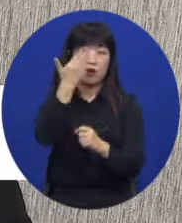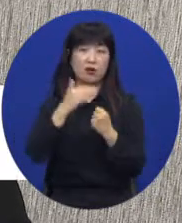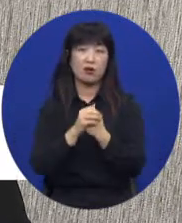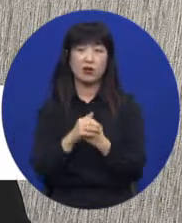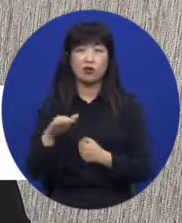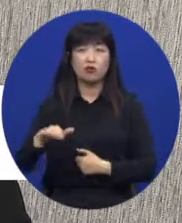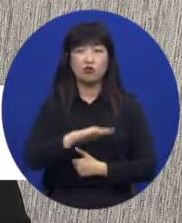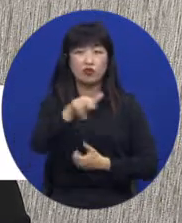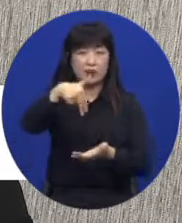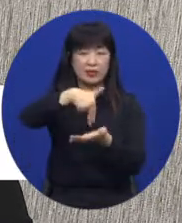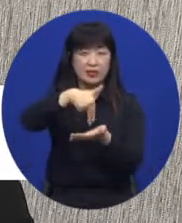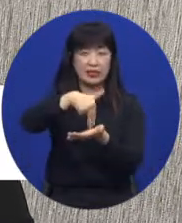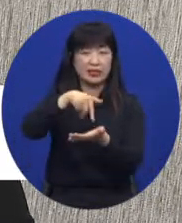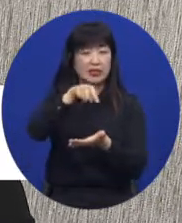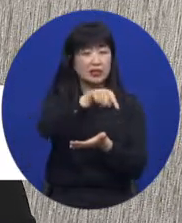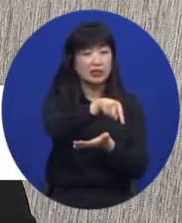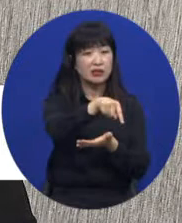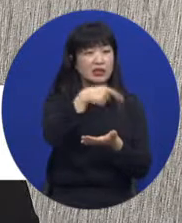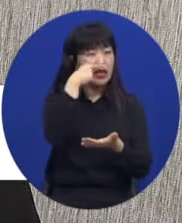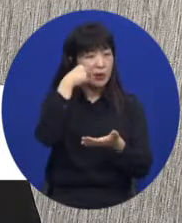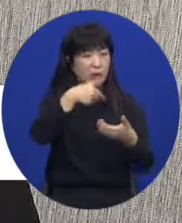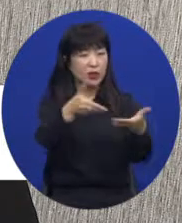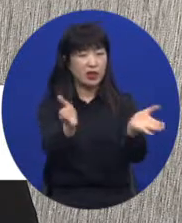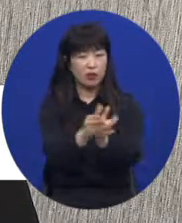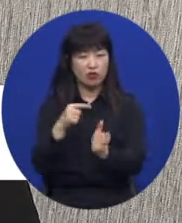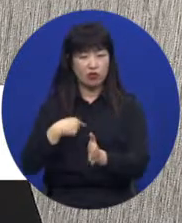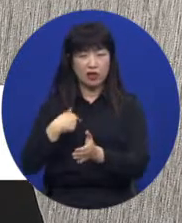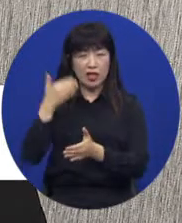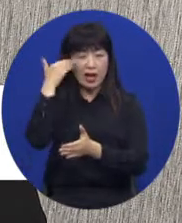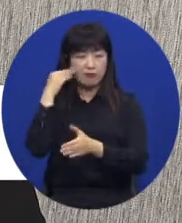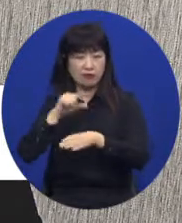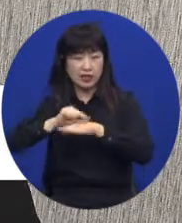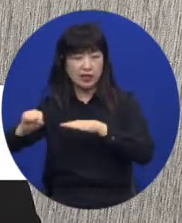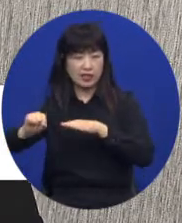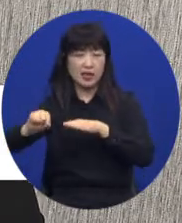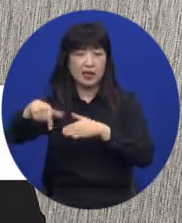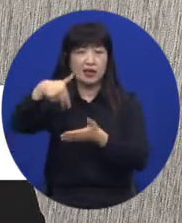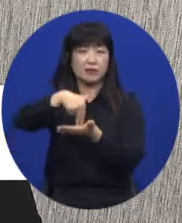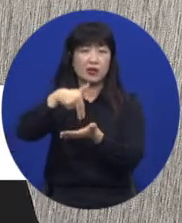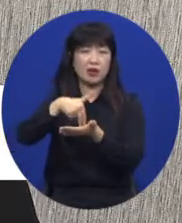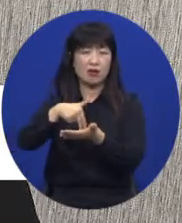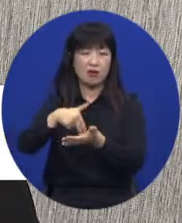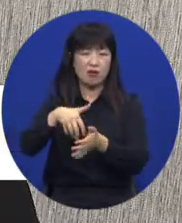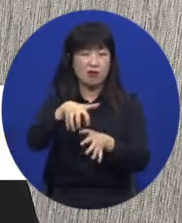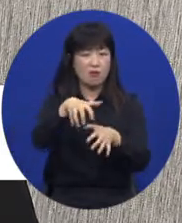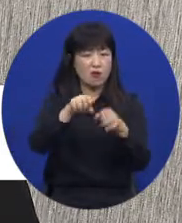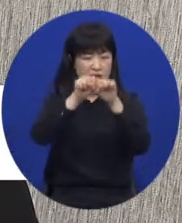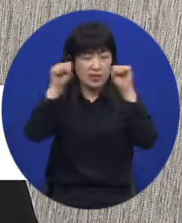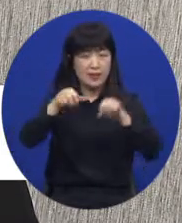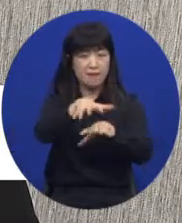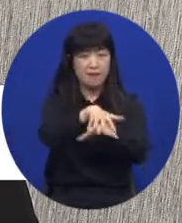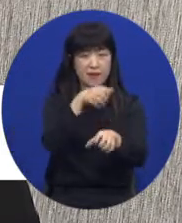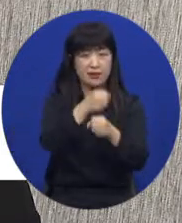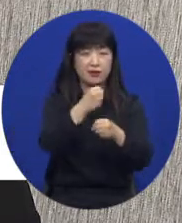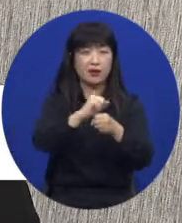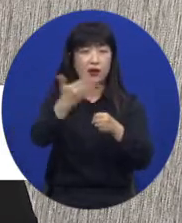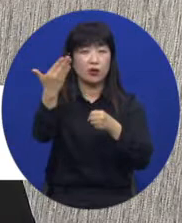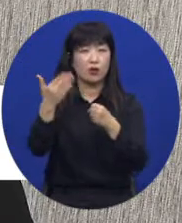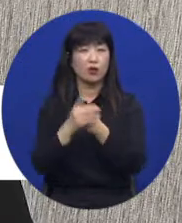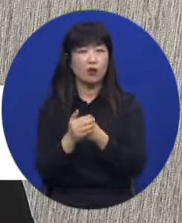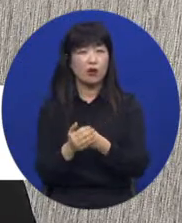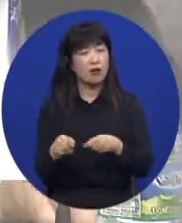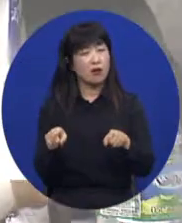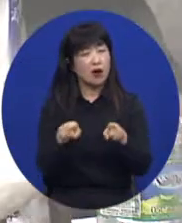그래서 우리는 그들과 우리 지자체 간의 어떤 협조 체제를 구축할 준비라든가 대응들을 할 필요성이